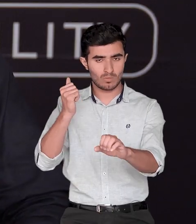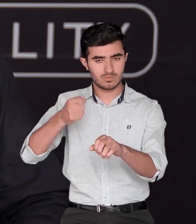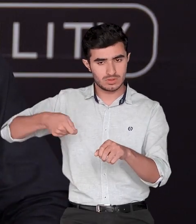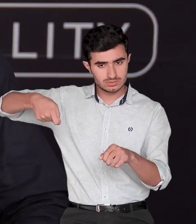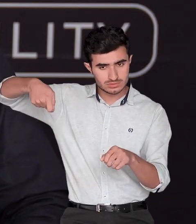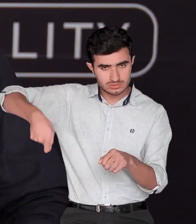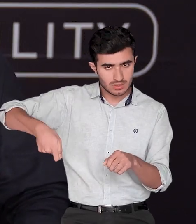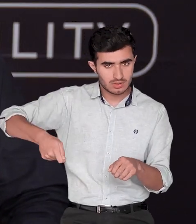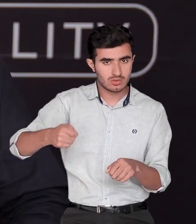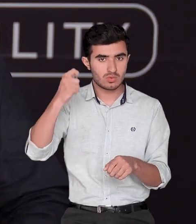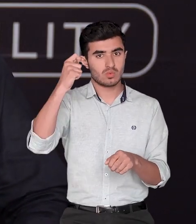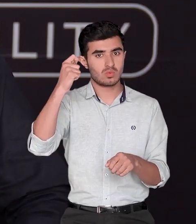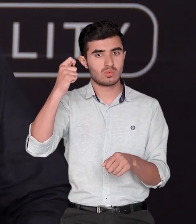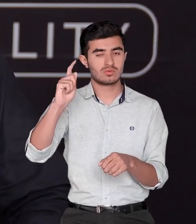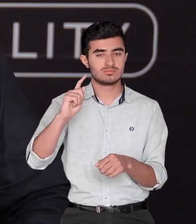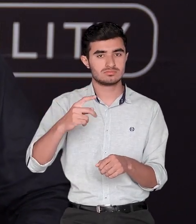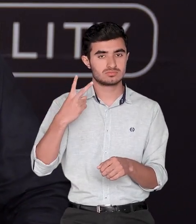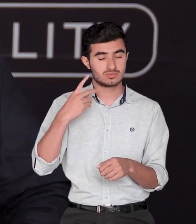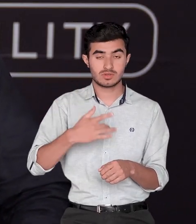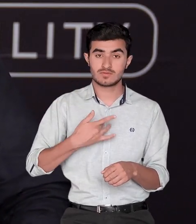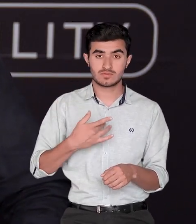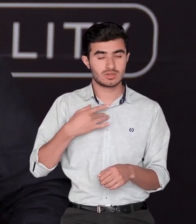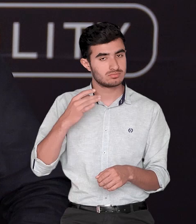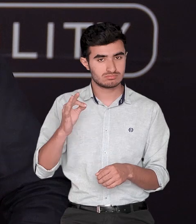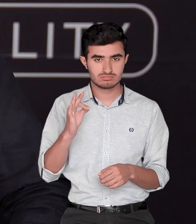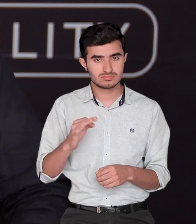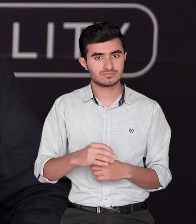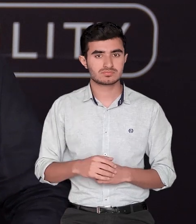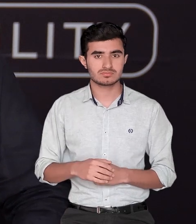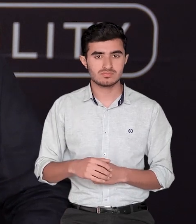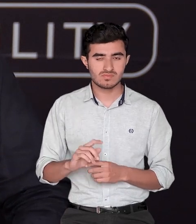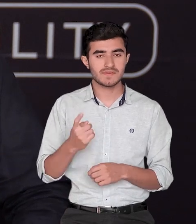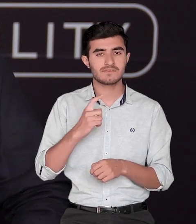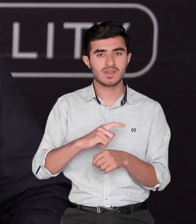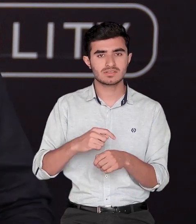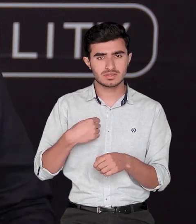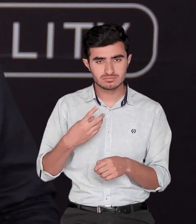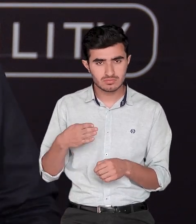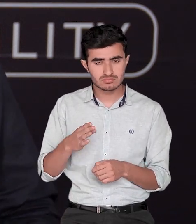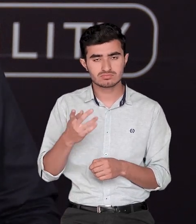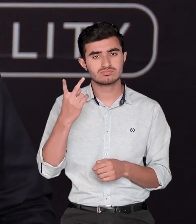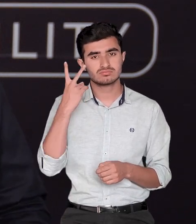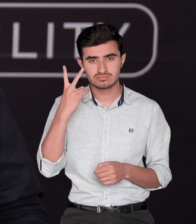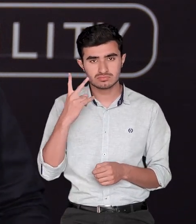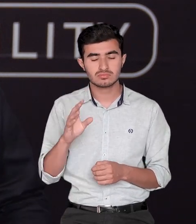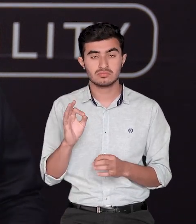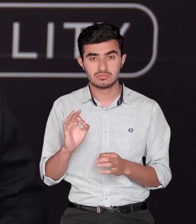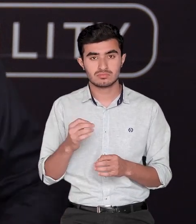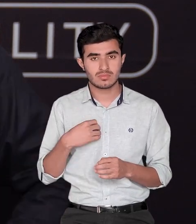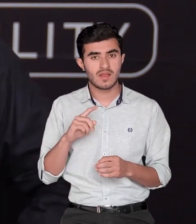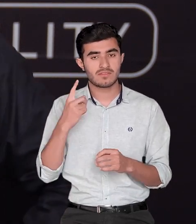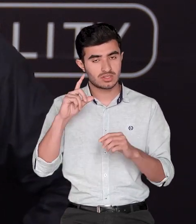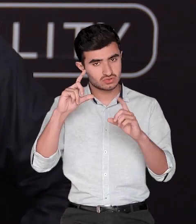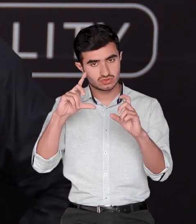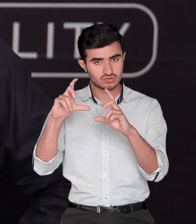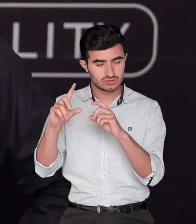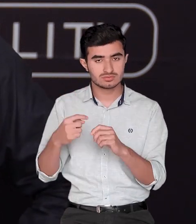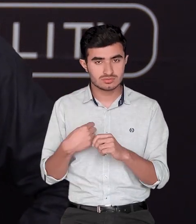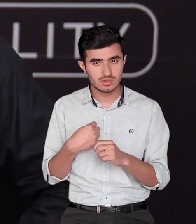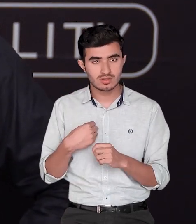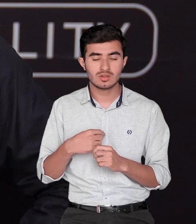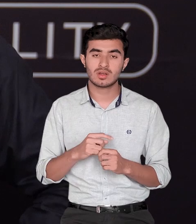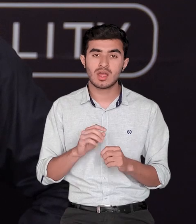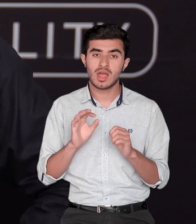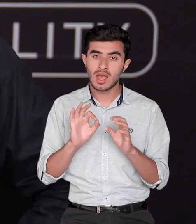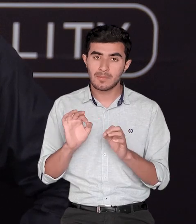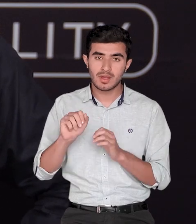अस, मतलब वो घोड़े पे जब नेज़ाबाजी करते थे। तो मेरे लिए जब मैं फ़र्स्ट टाइम गया तो मैं जिस मुकाबले